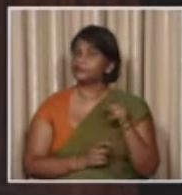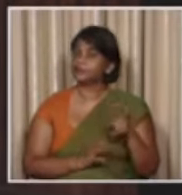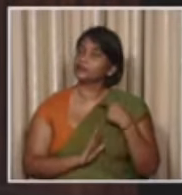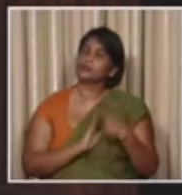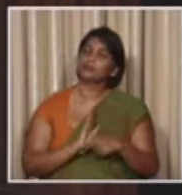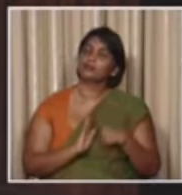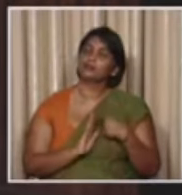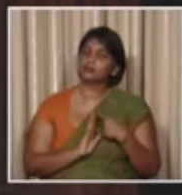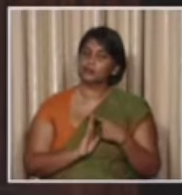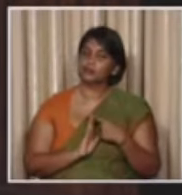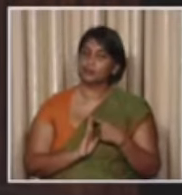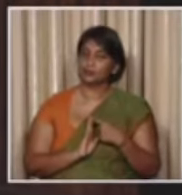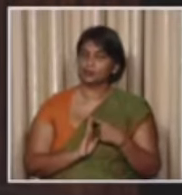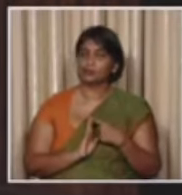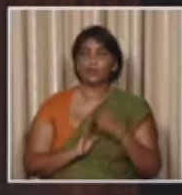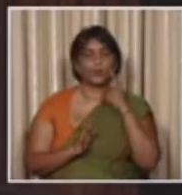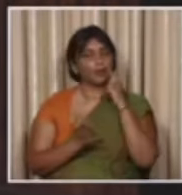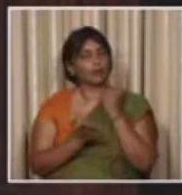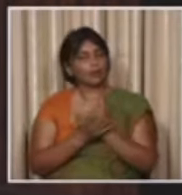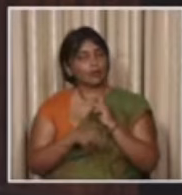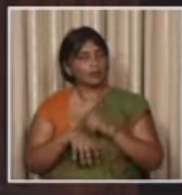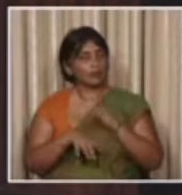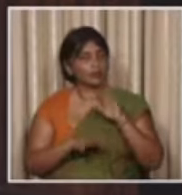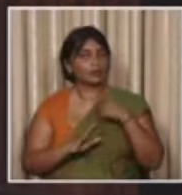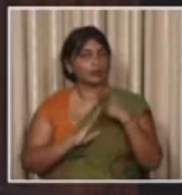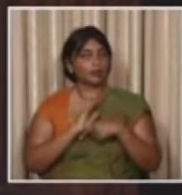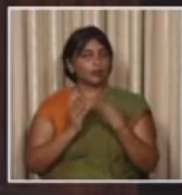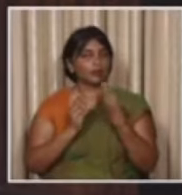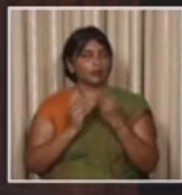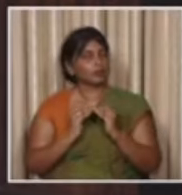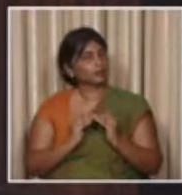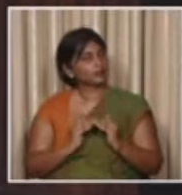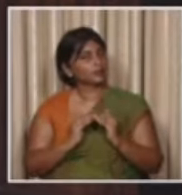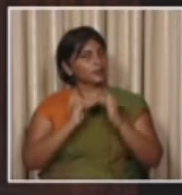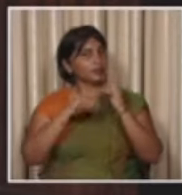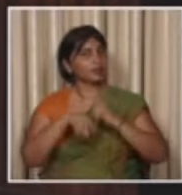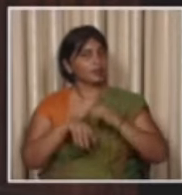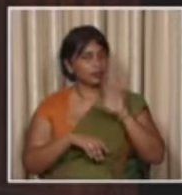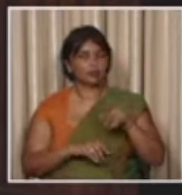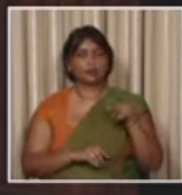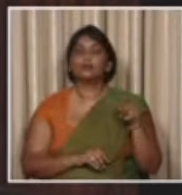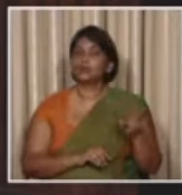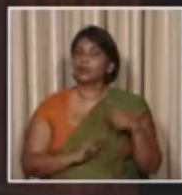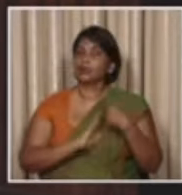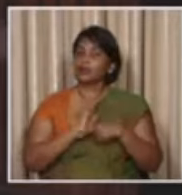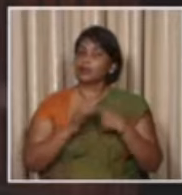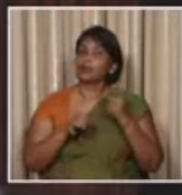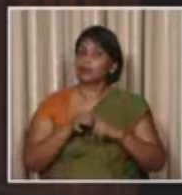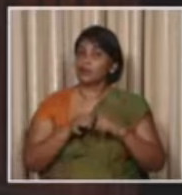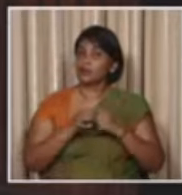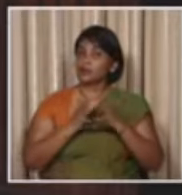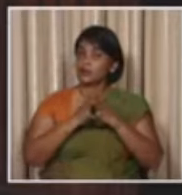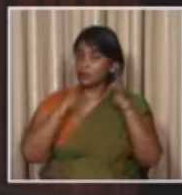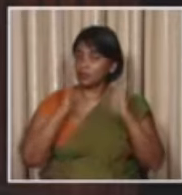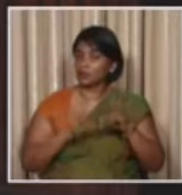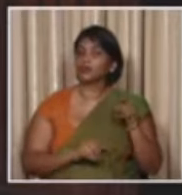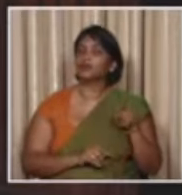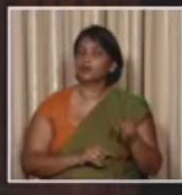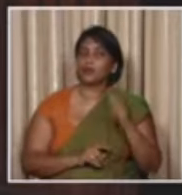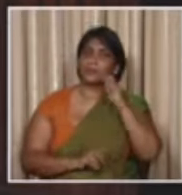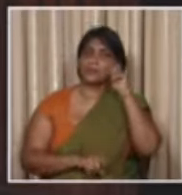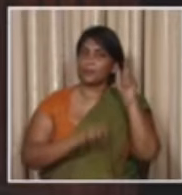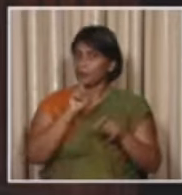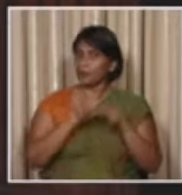රටය අමාරුවෙන් තියෙන වෙලාවක, රටේ අන්තන් ඔලුව ඔසගෙන එන වෙලාවක, රටේ ප්‍රශ්න ගොඩාක් තියෙන වෙලාවක,